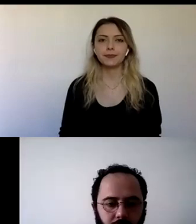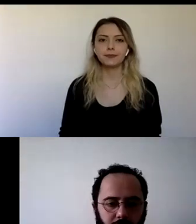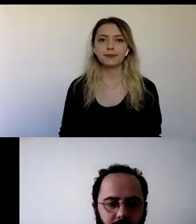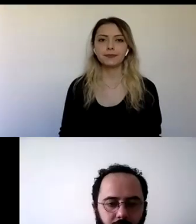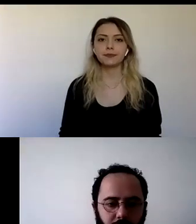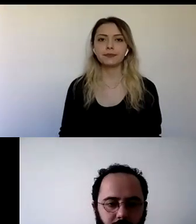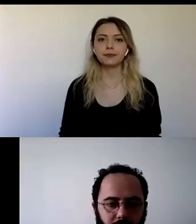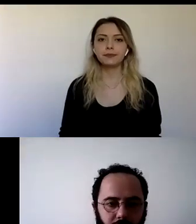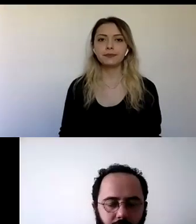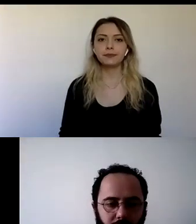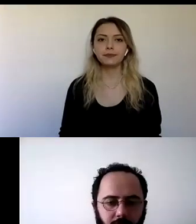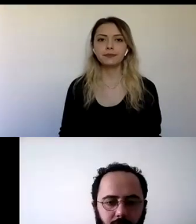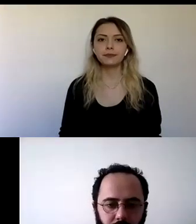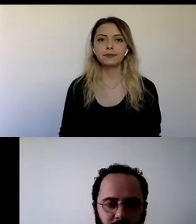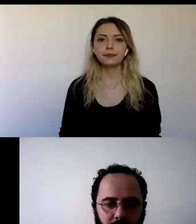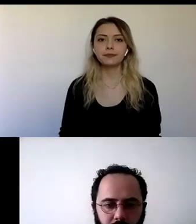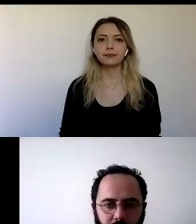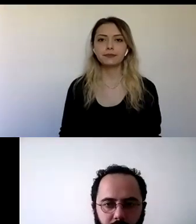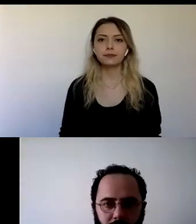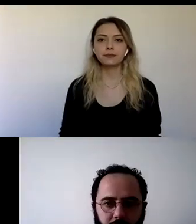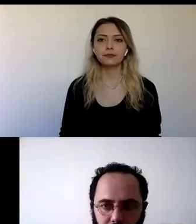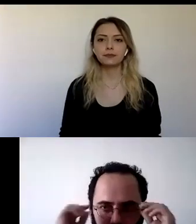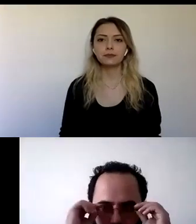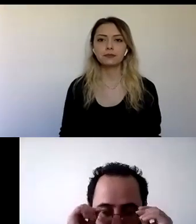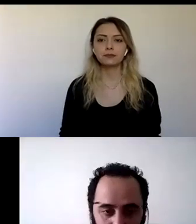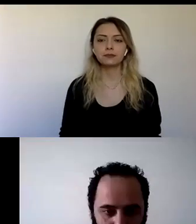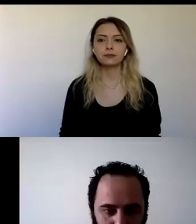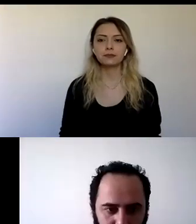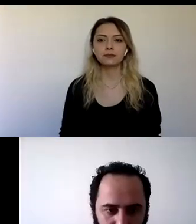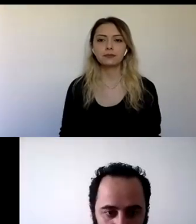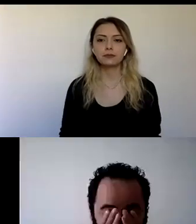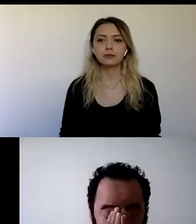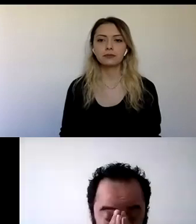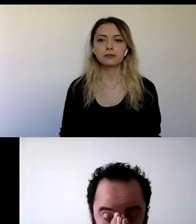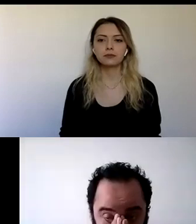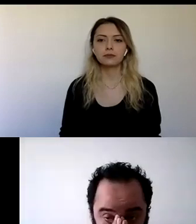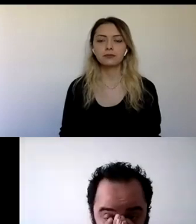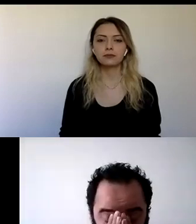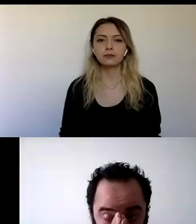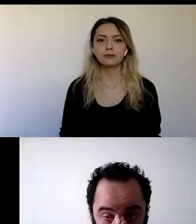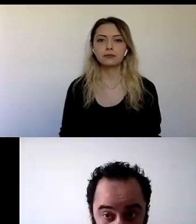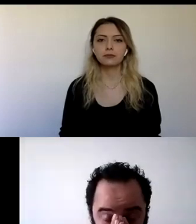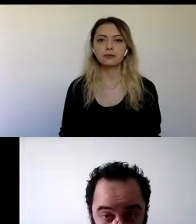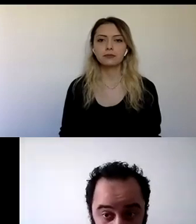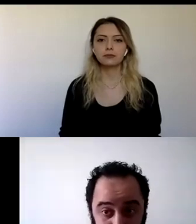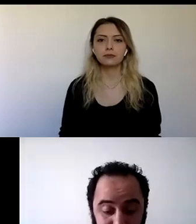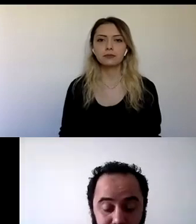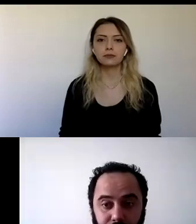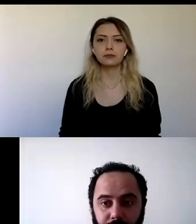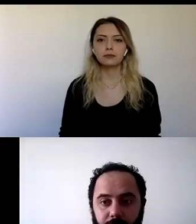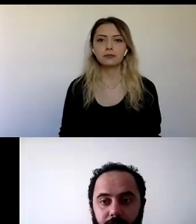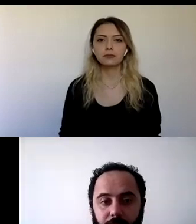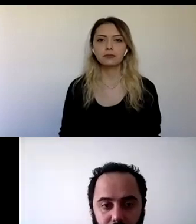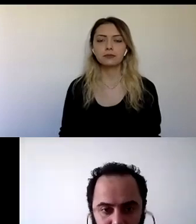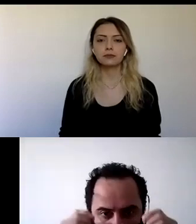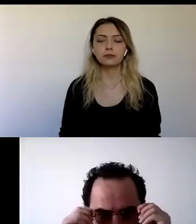yayınlayabilirsiniz. Birazcık bir yandan da Mesela işte bu Telegram diye bir